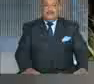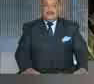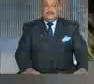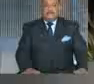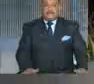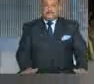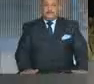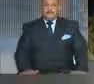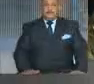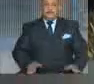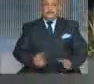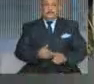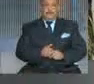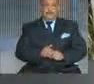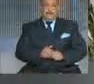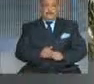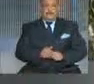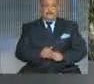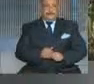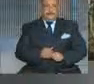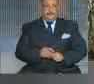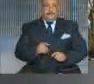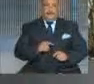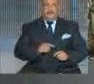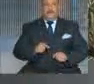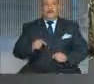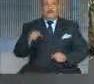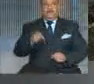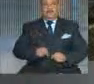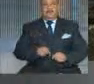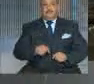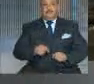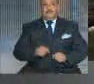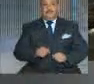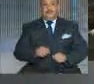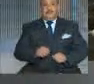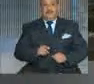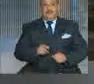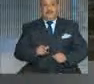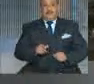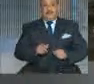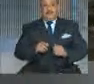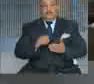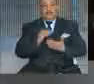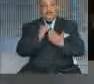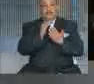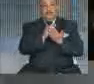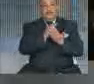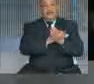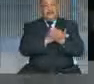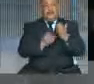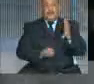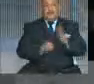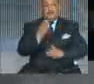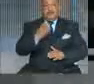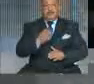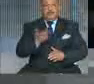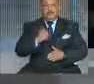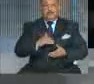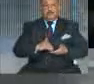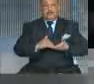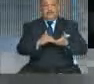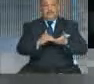إذا توفر نظام تصرف أكثر سلاسة حسب رأي هؤلاء. على الأقل يعطيونا منشور يوضح